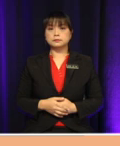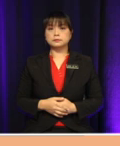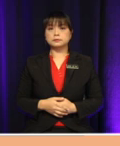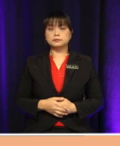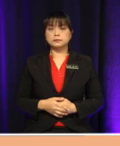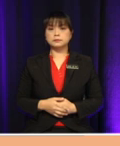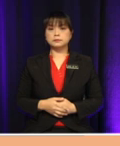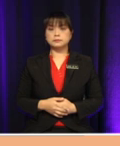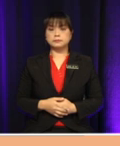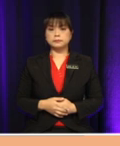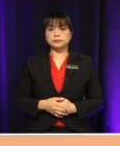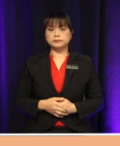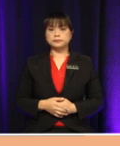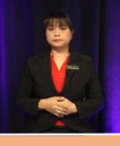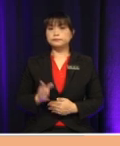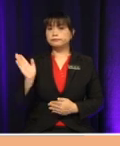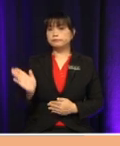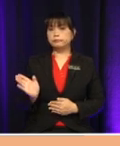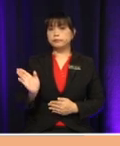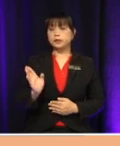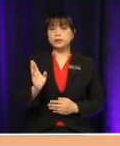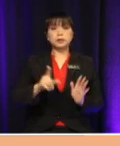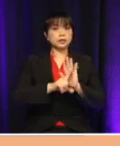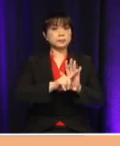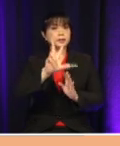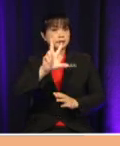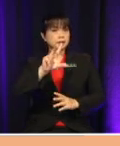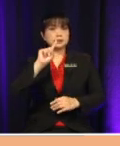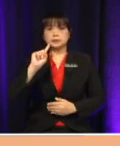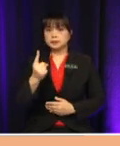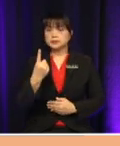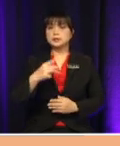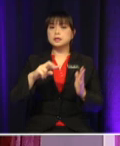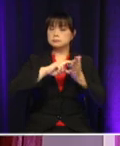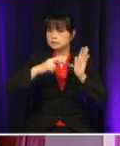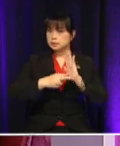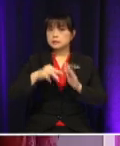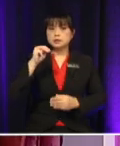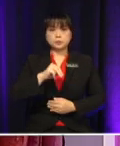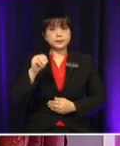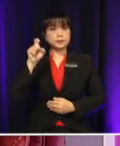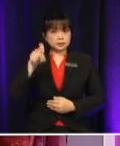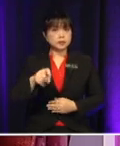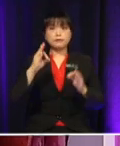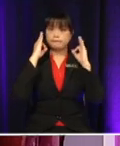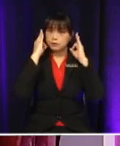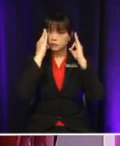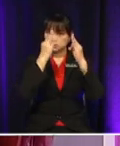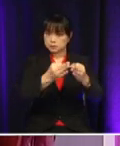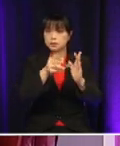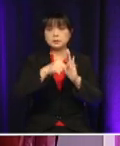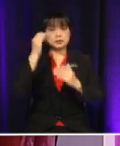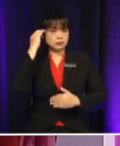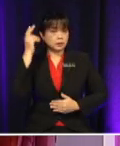dan spicy saja lain-lain kita tidak labelkan supermaksud murid-murid perlulah fokuskan pengetahuan dan